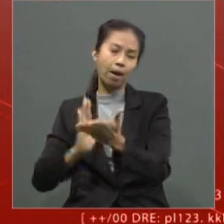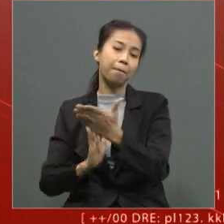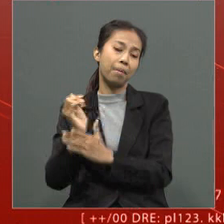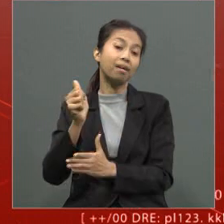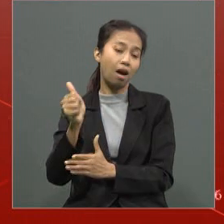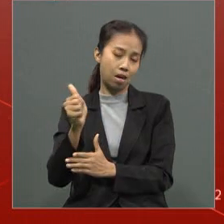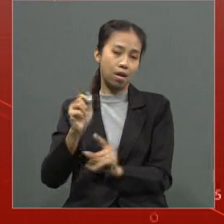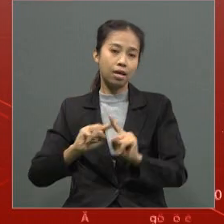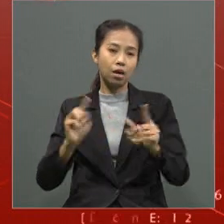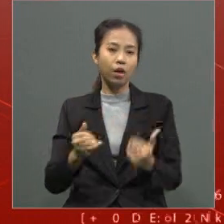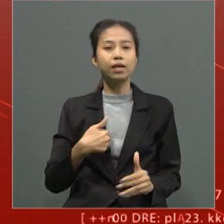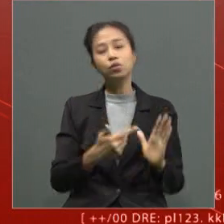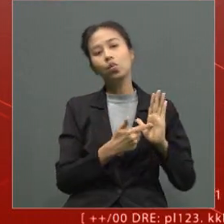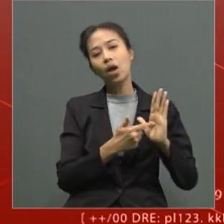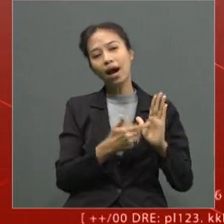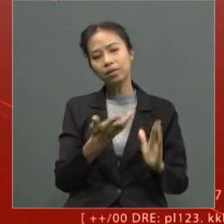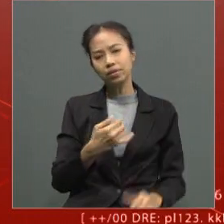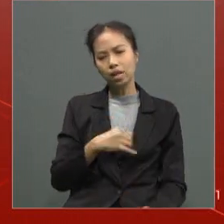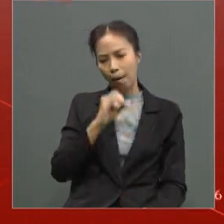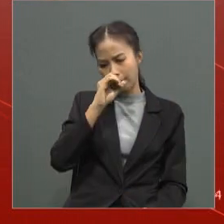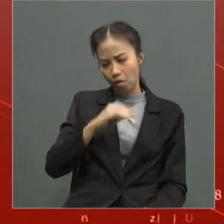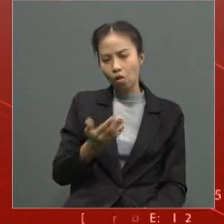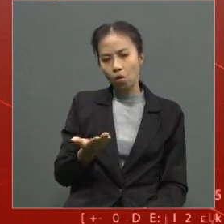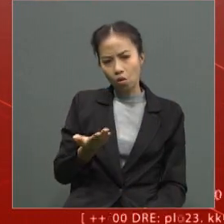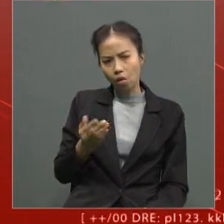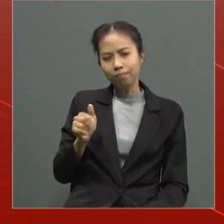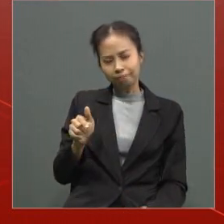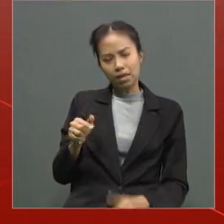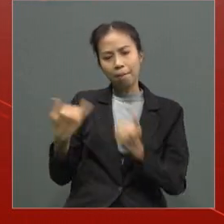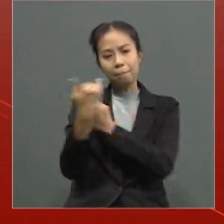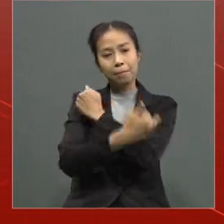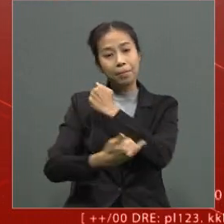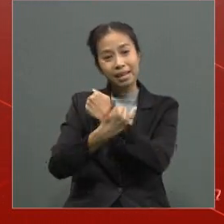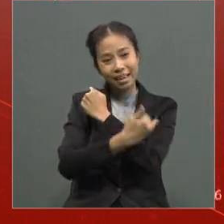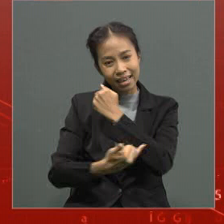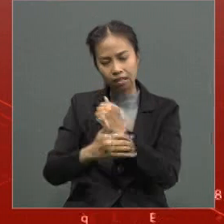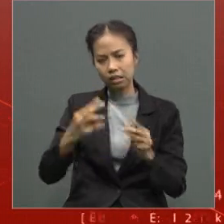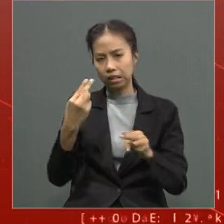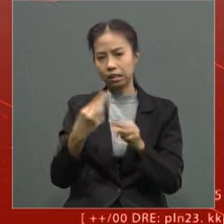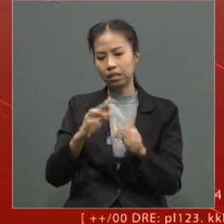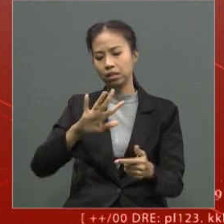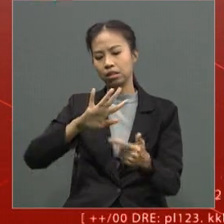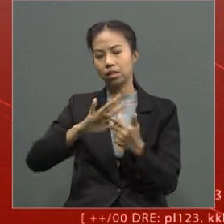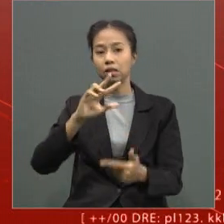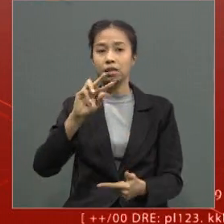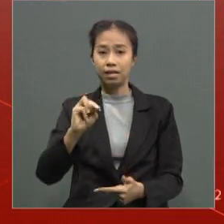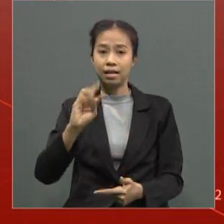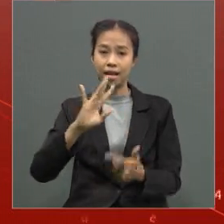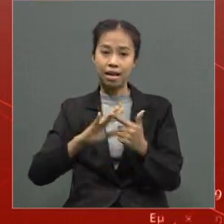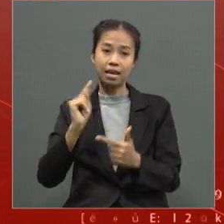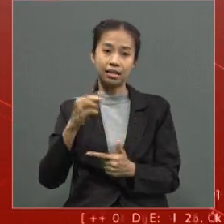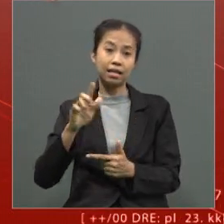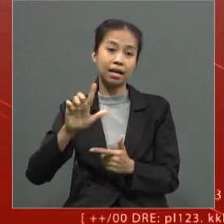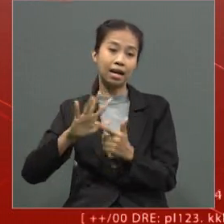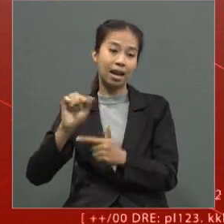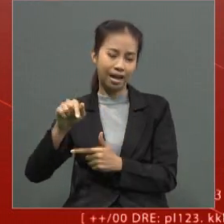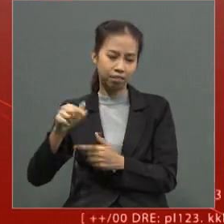ไปเนเธอร์แลนด์ค่ะขอเชงเกนเนเธอร์แลนด์เชอรรี่ต้องลงประเทศแรกคือเนเธอร์แลนด์ก่อนนะจาก